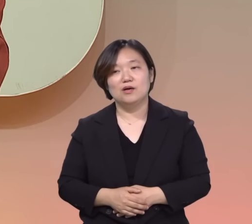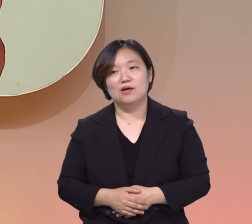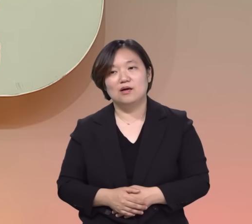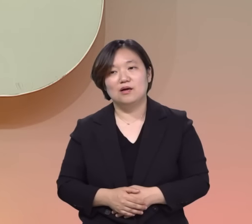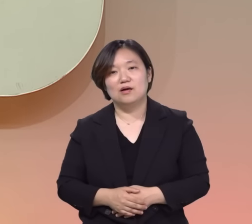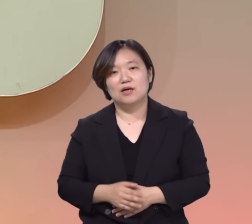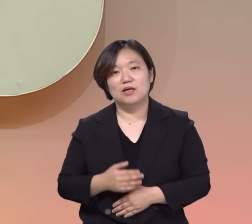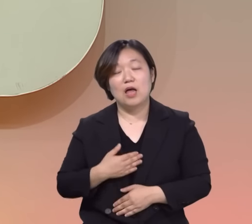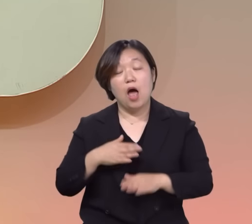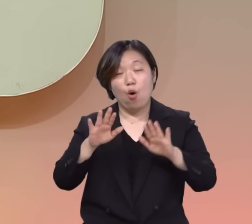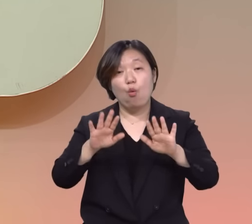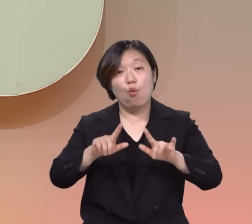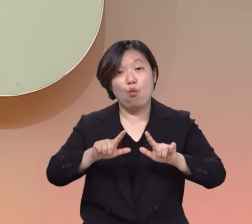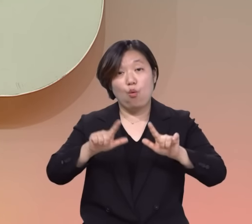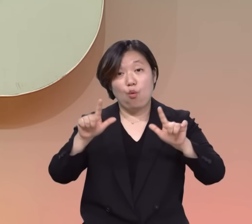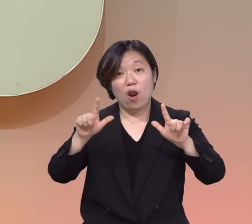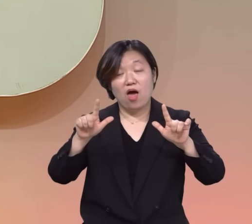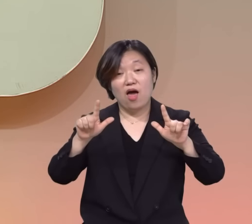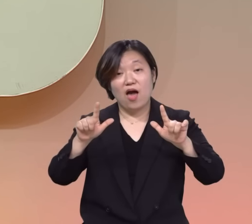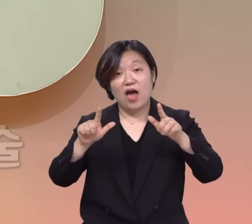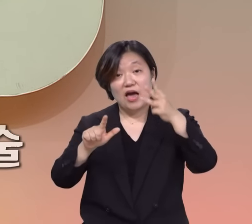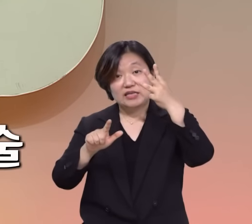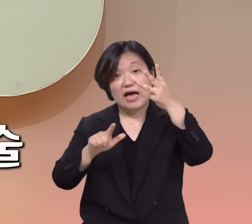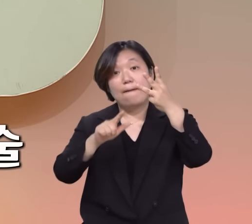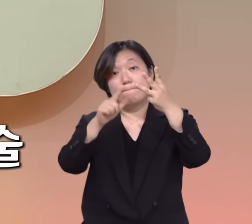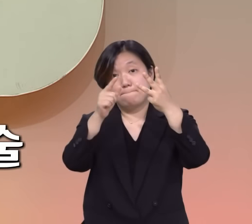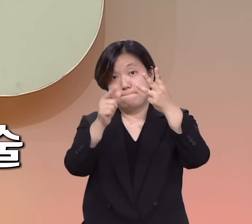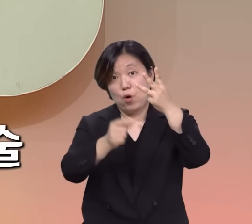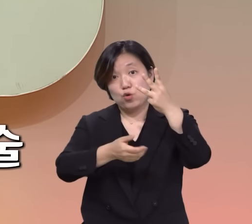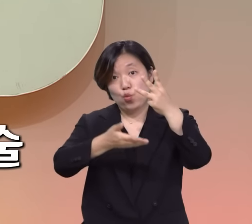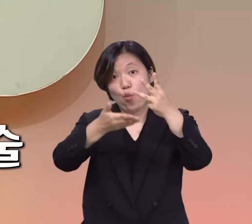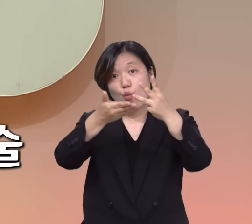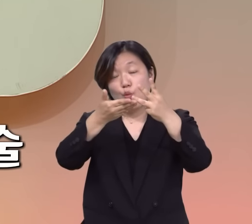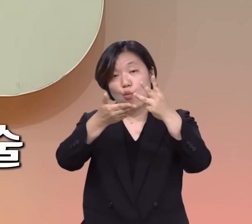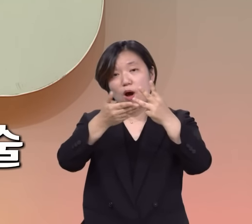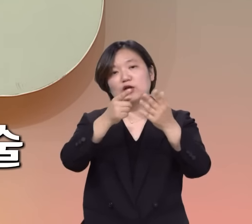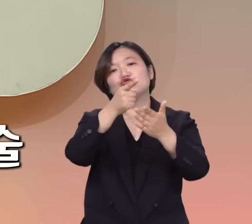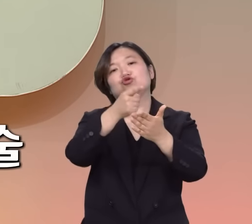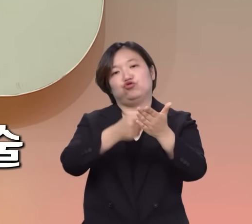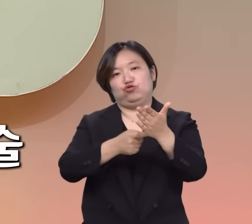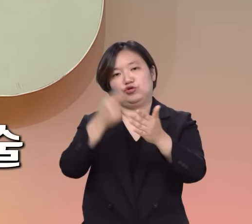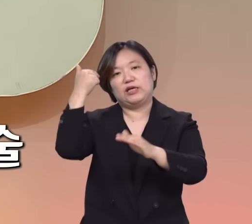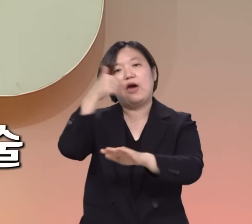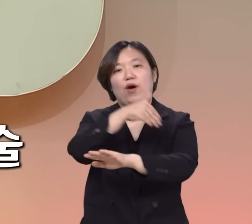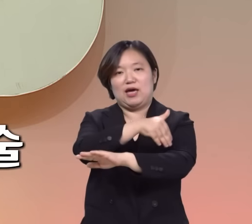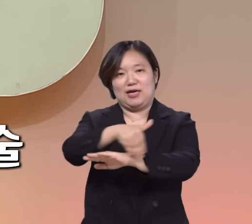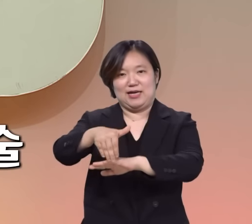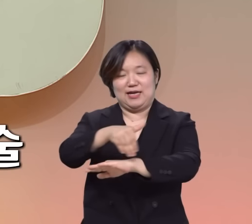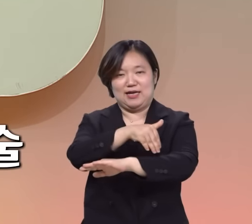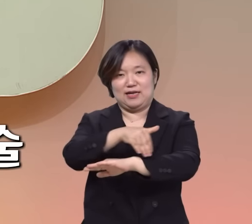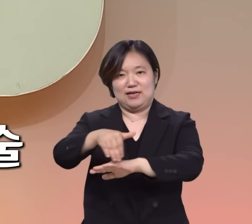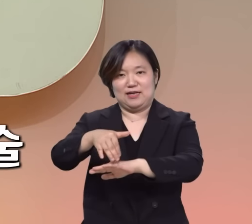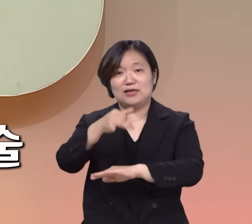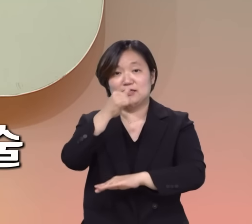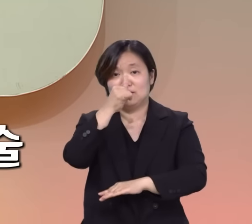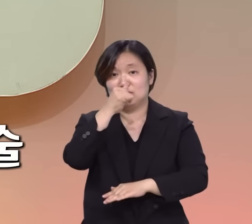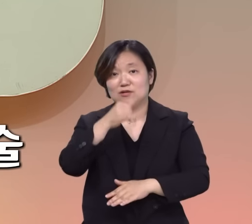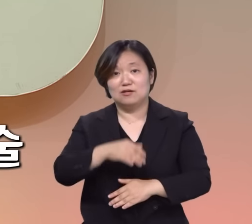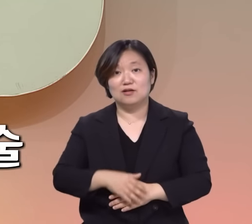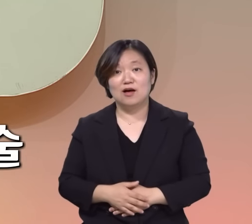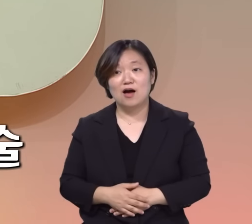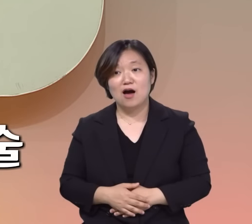원래 올해 올해 3월 초에 수술을 받기로 했었대요 3월 초에 수술을 받기로